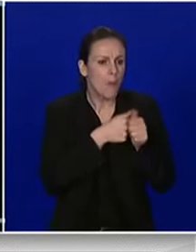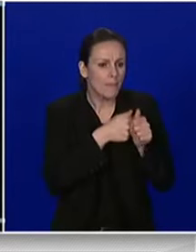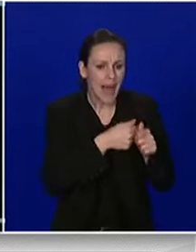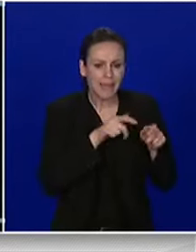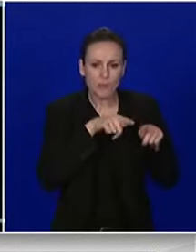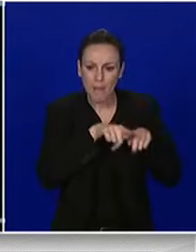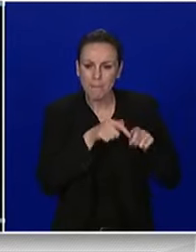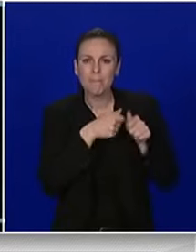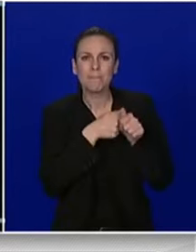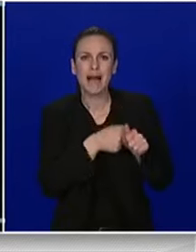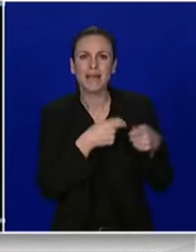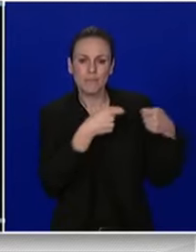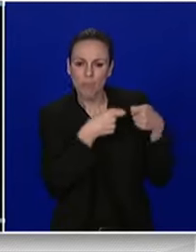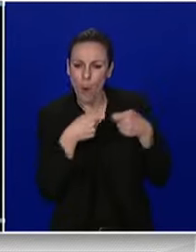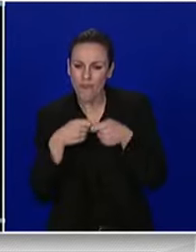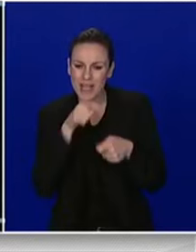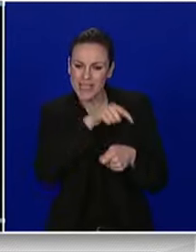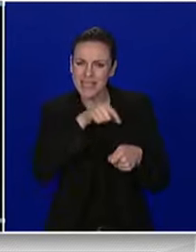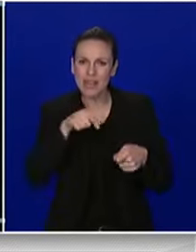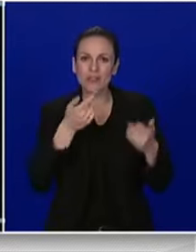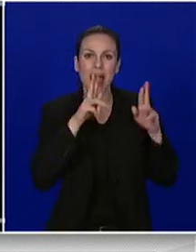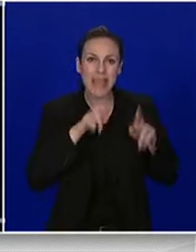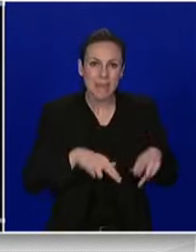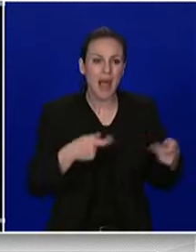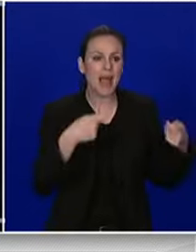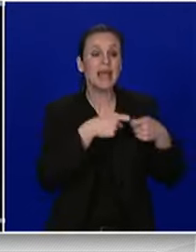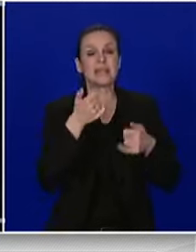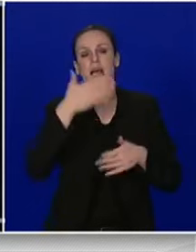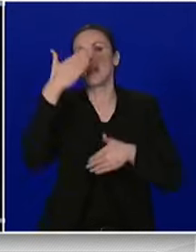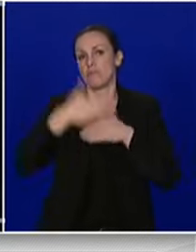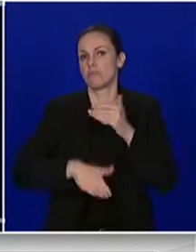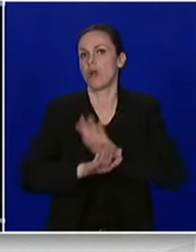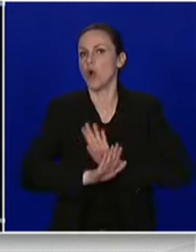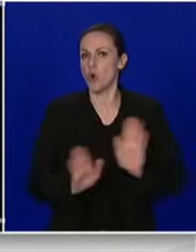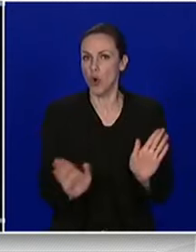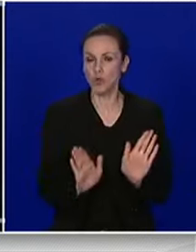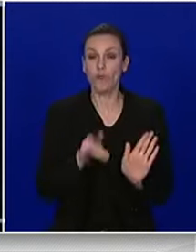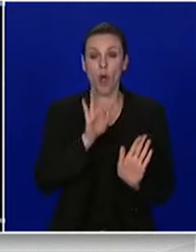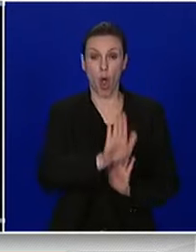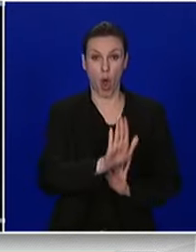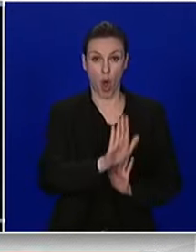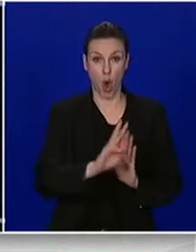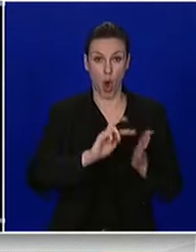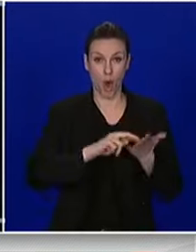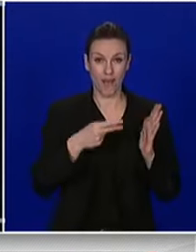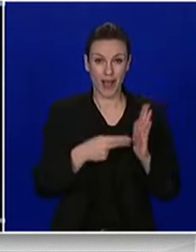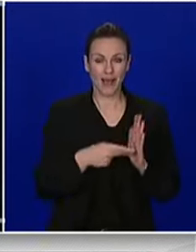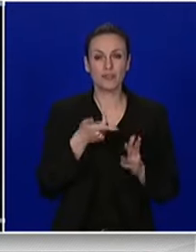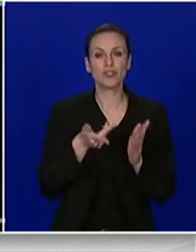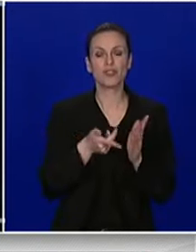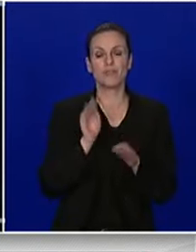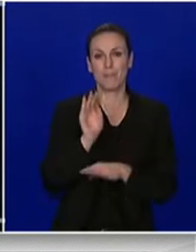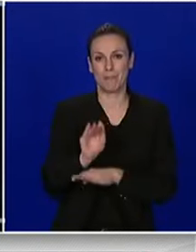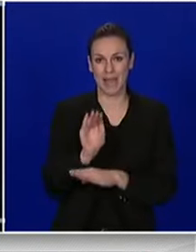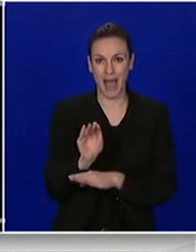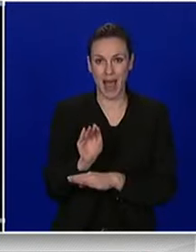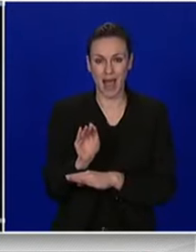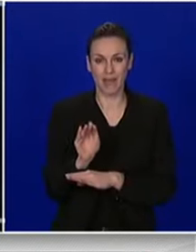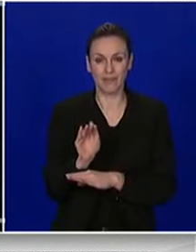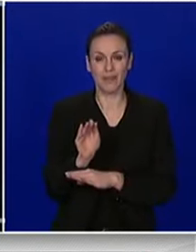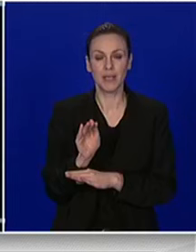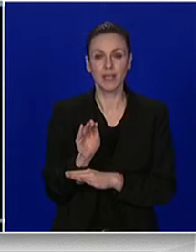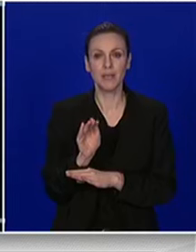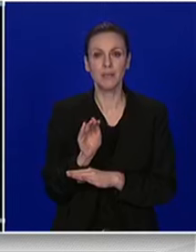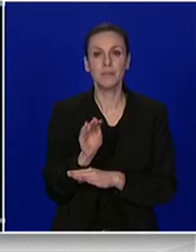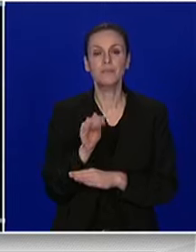svih funkcionalnosti koji je sada priveden kraju. Ovakav način prijave na neki